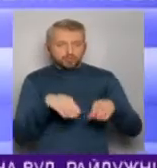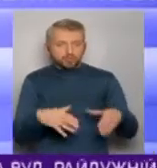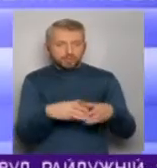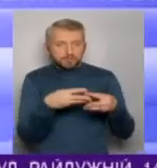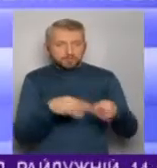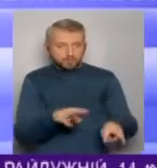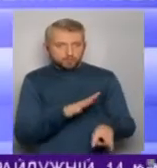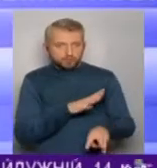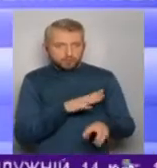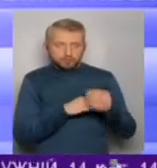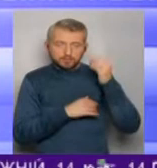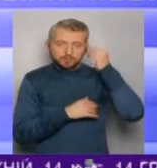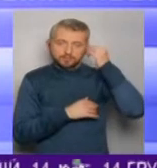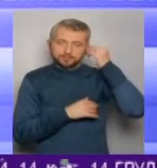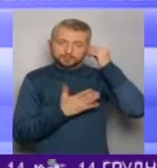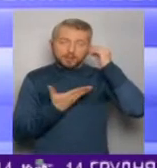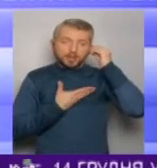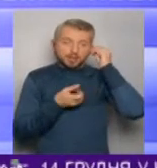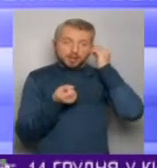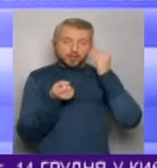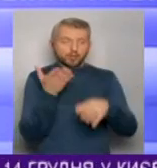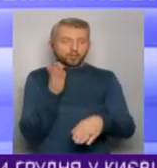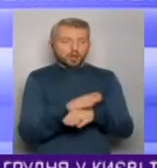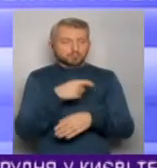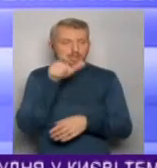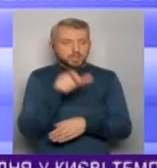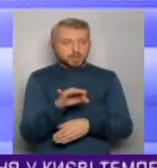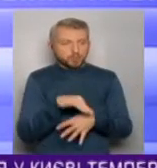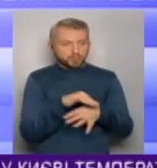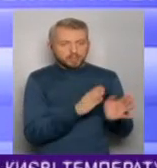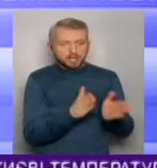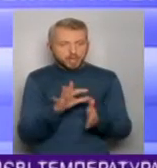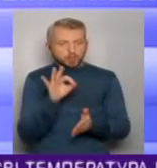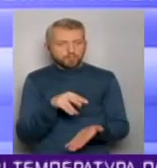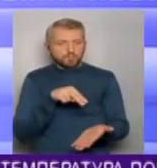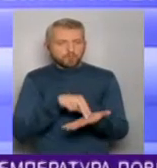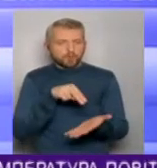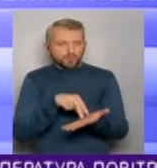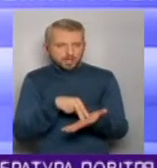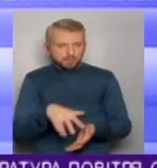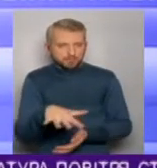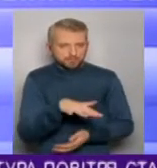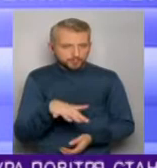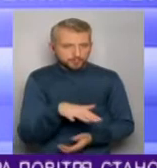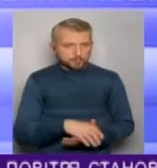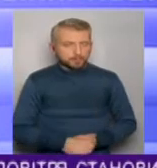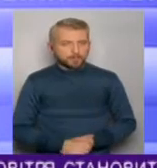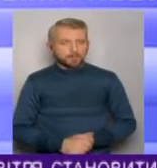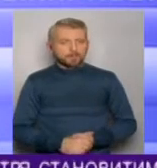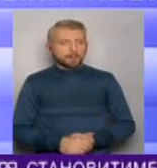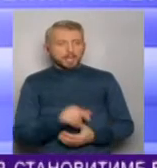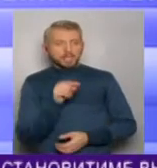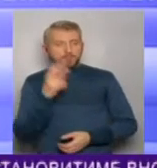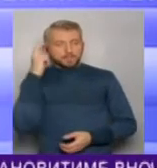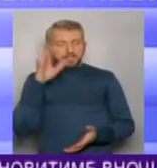от вийшла. Є указ президента про наведення відповідного ладу у паркувальних речах. І там в